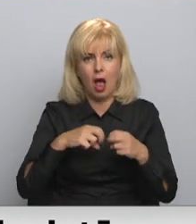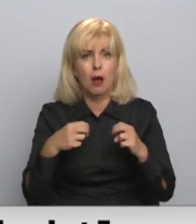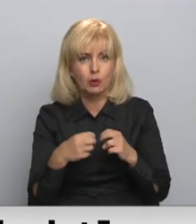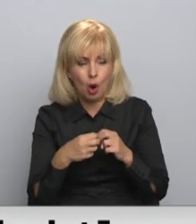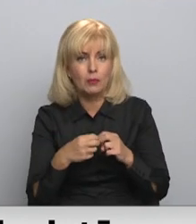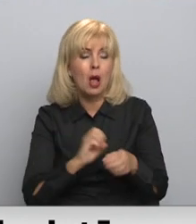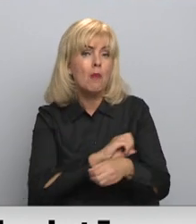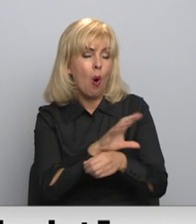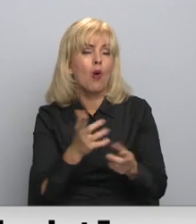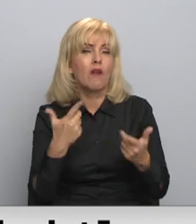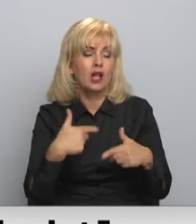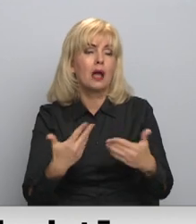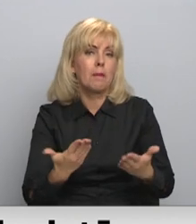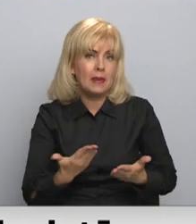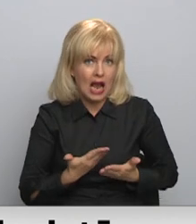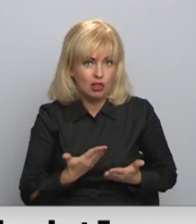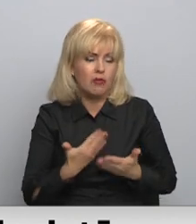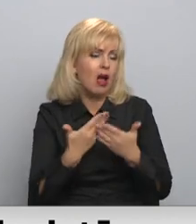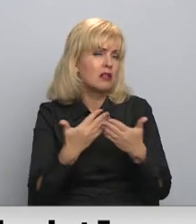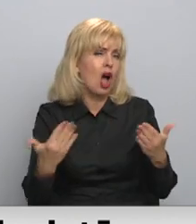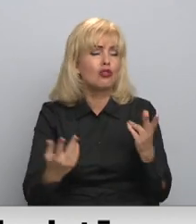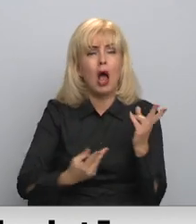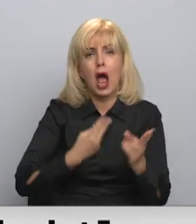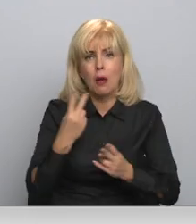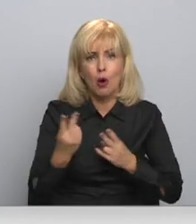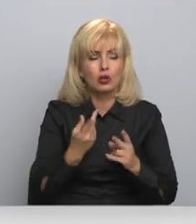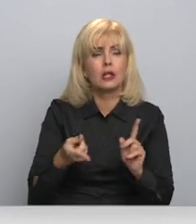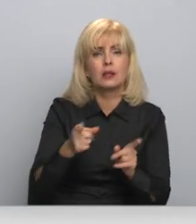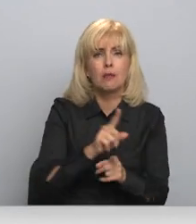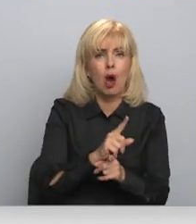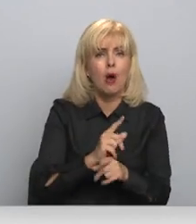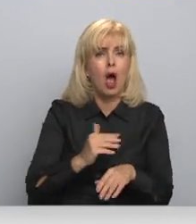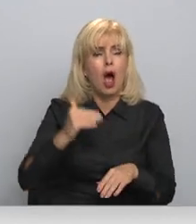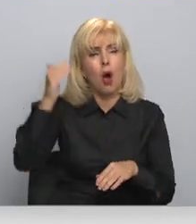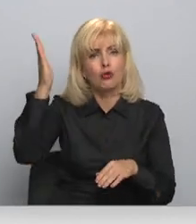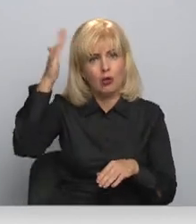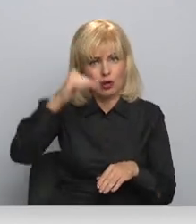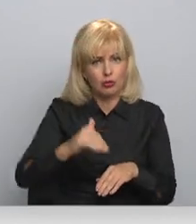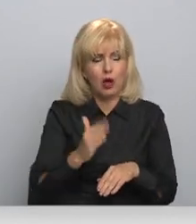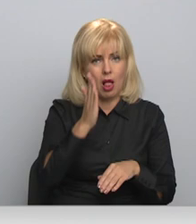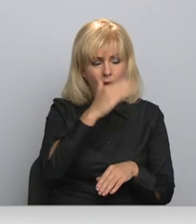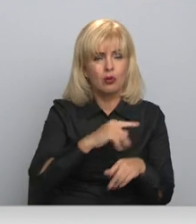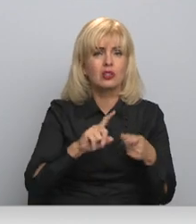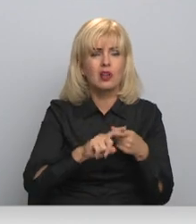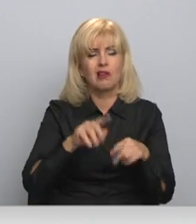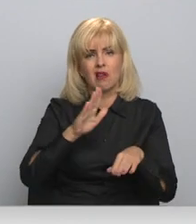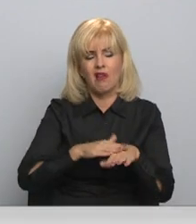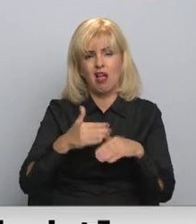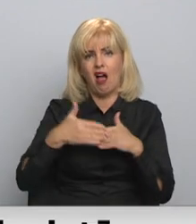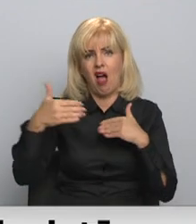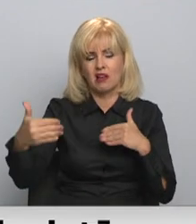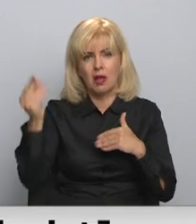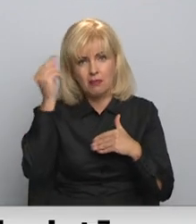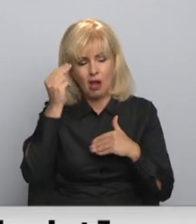Covid laikā es piedzīvoju arī diezgan dažādas emociju pārmaiņas, gan uz augšu, gan uz leju, saistībā ar visu attālināto mācīšanos un